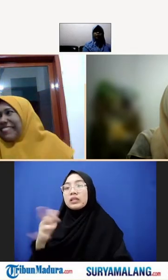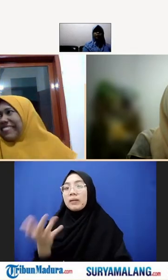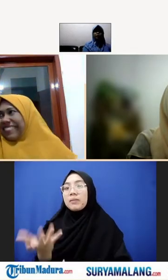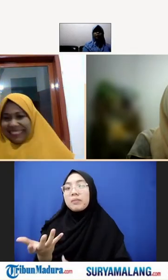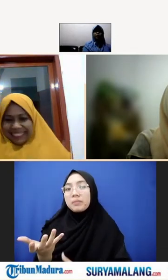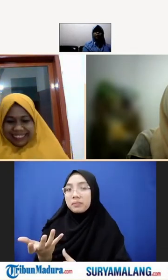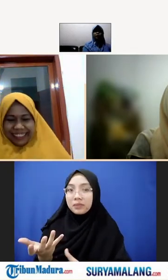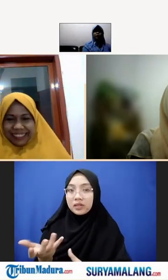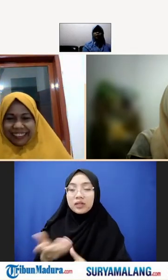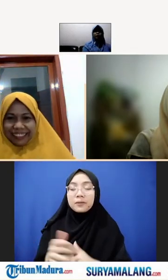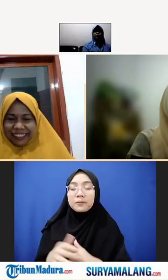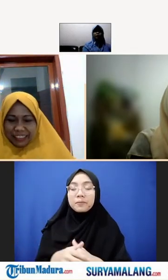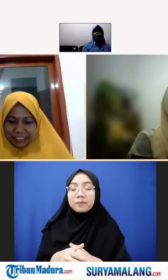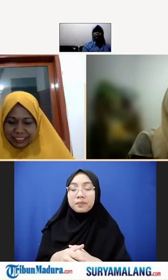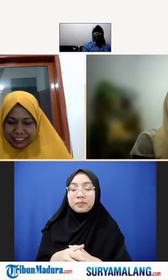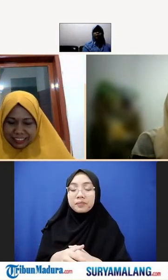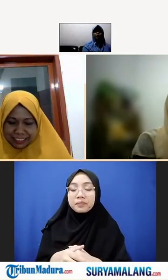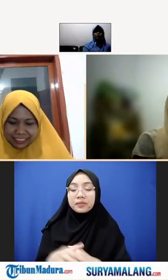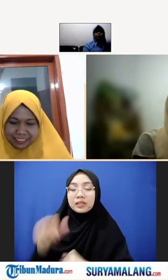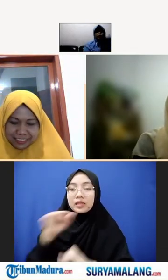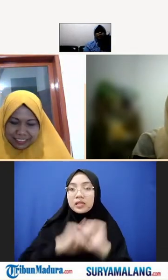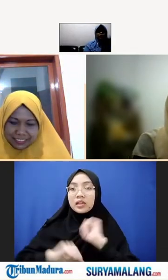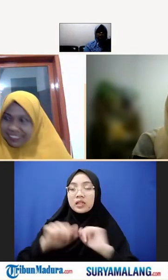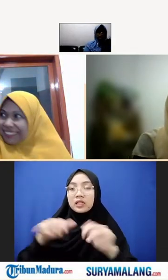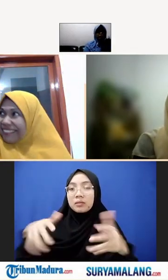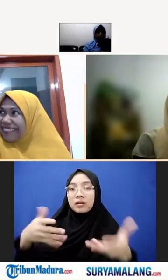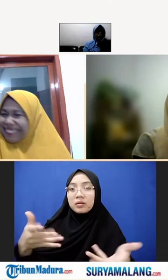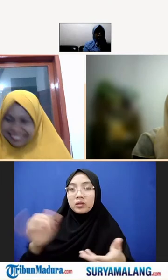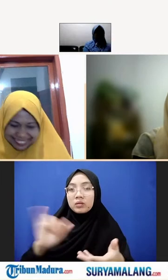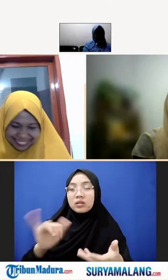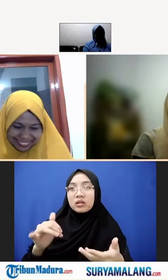seperti apa gitu kegiatannya. Dan